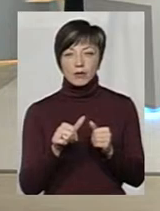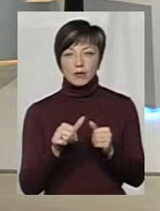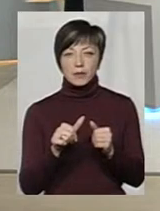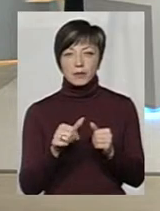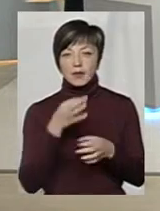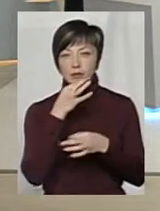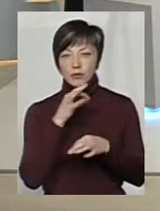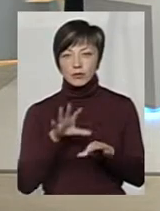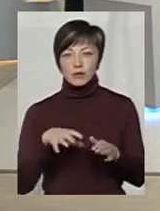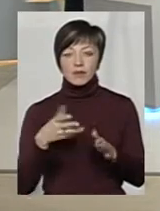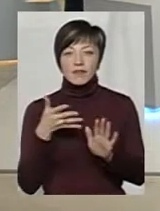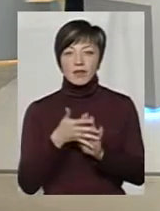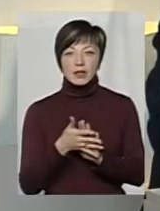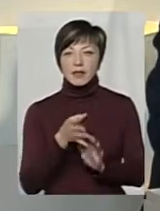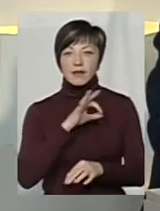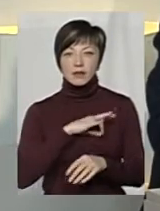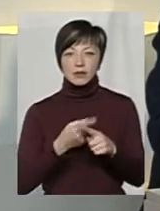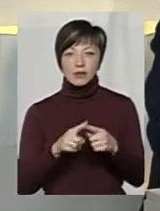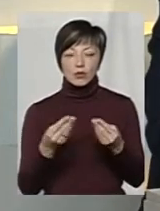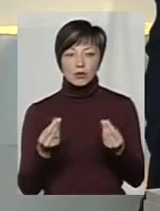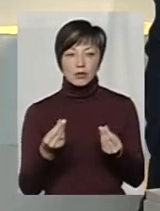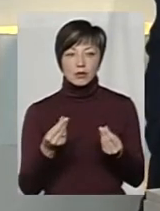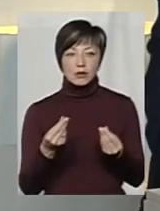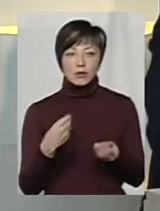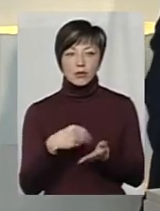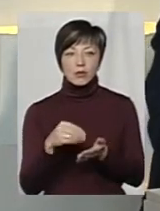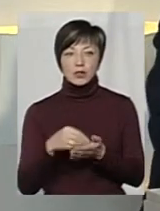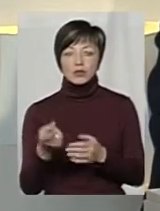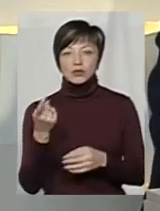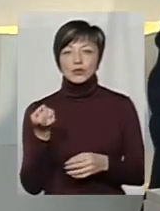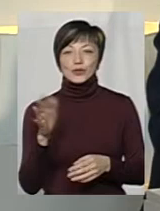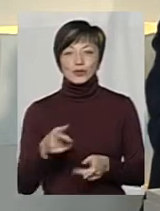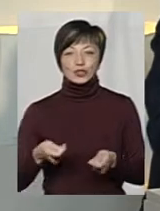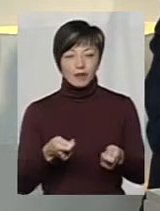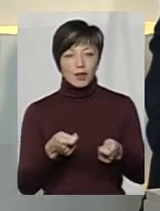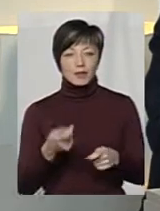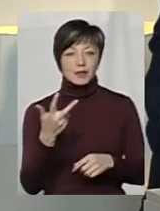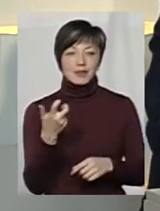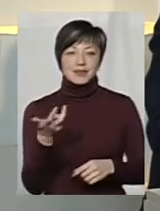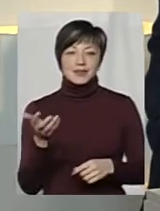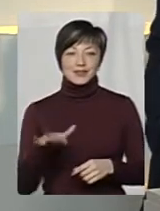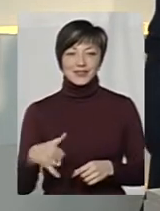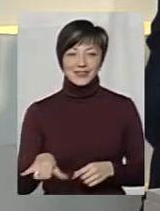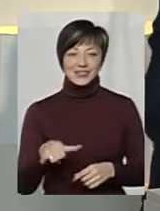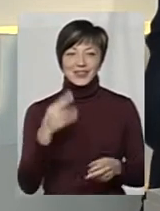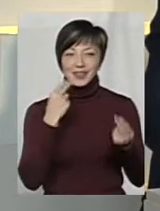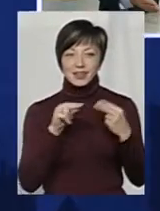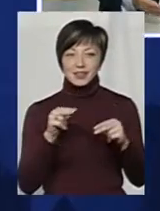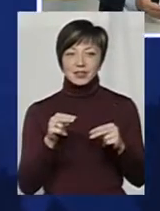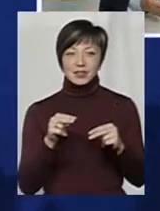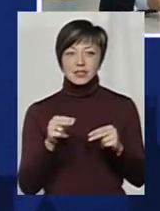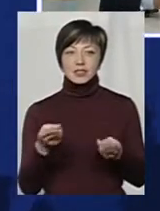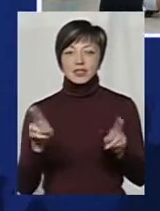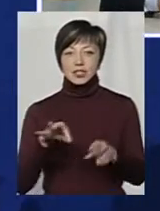за будь-яку ціну витратити неефективно ці кошти. Накупити, наприклад, там 100 швабр і 300 відер, краще вони мають залишитись в